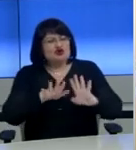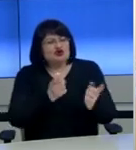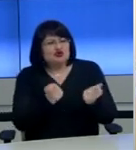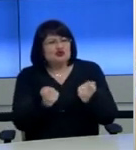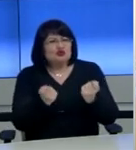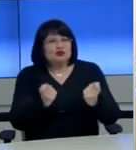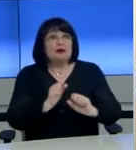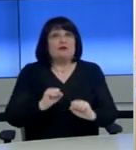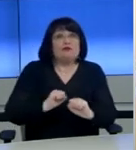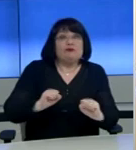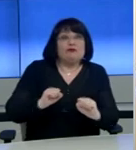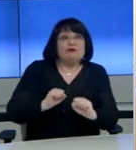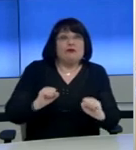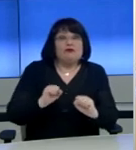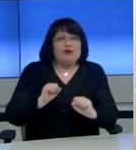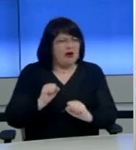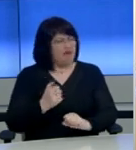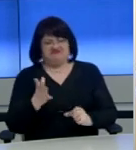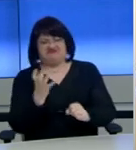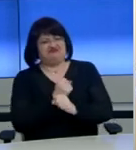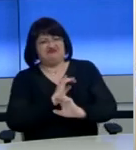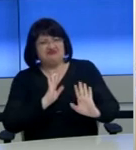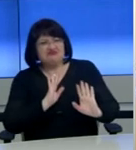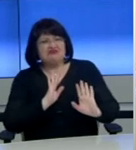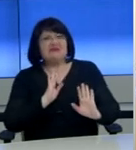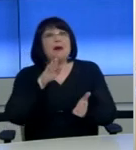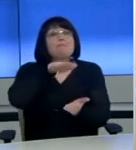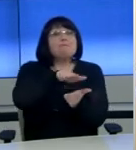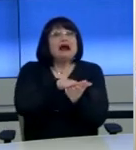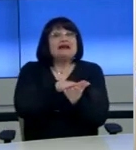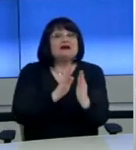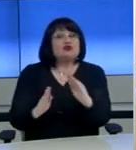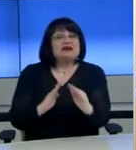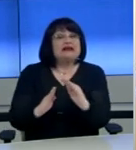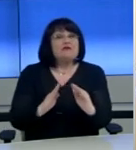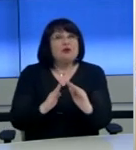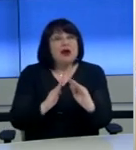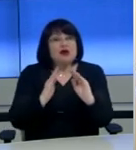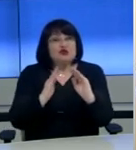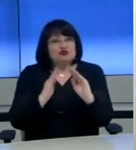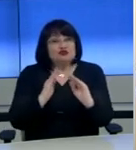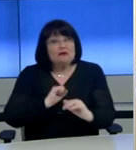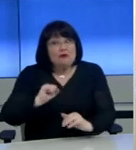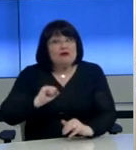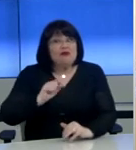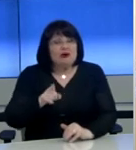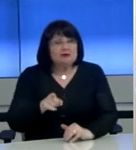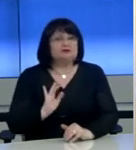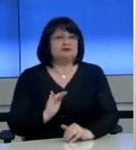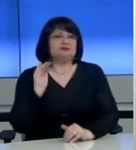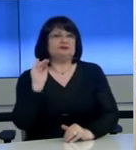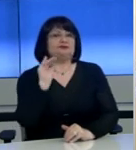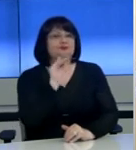να τρομοκρατήσετε ανεπιτυχώς τους προστατευόμενους μάρτυρες, παρά την απεύθυνση,